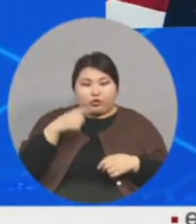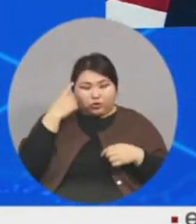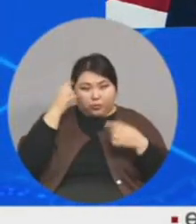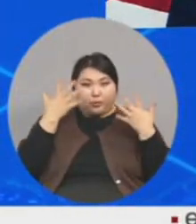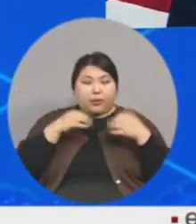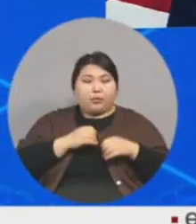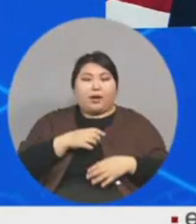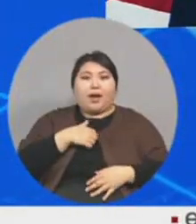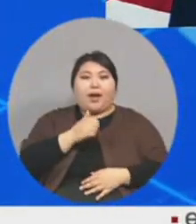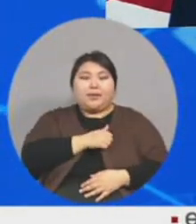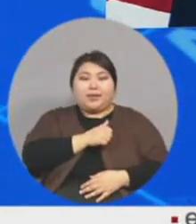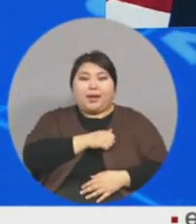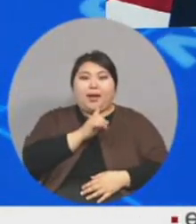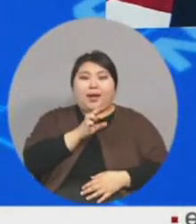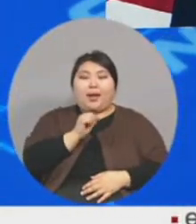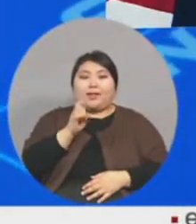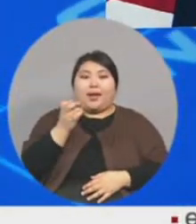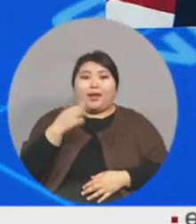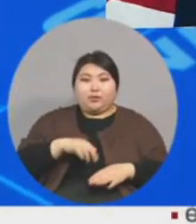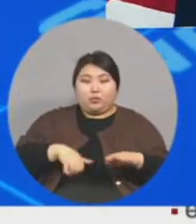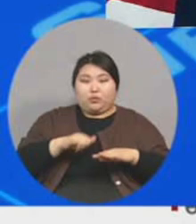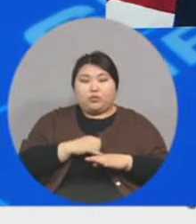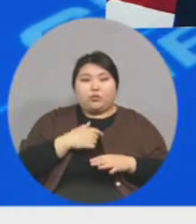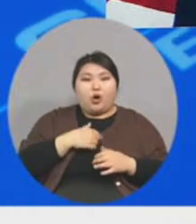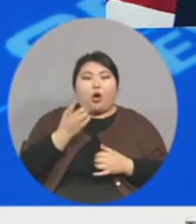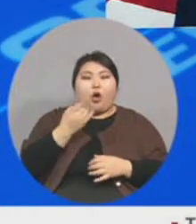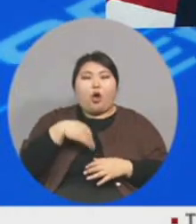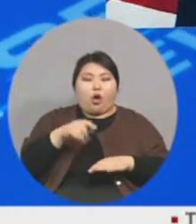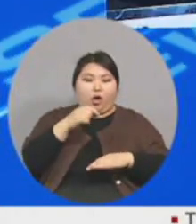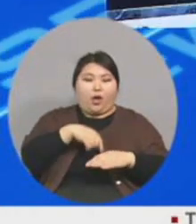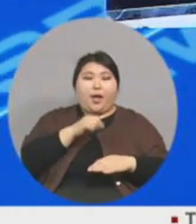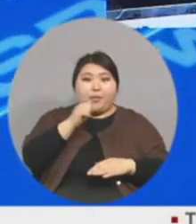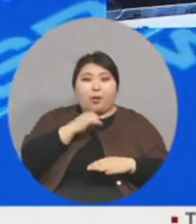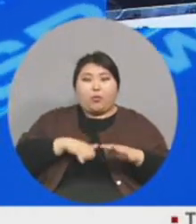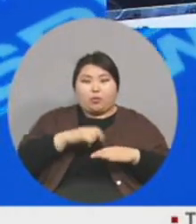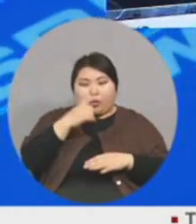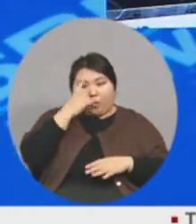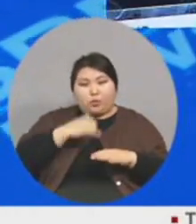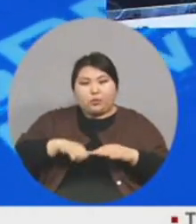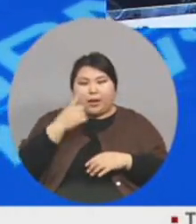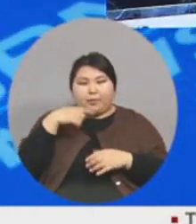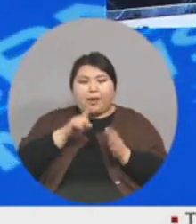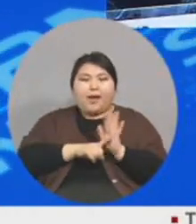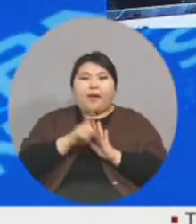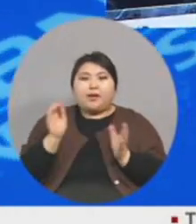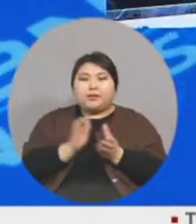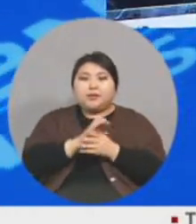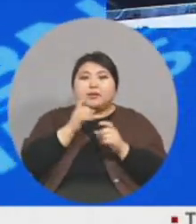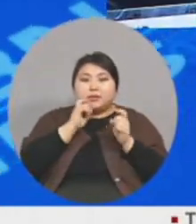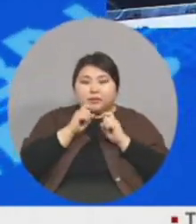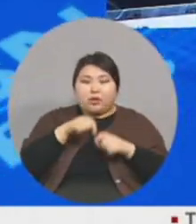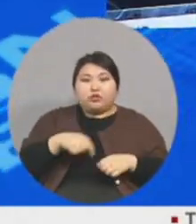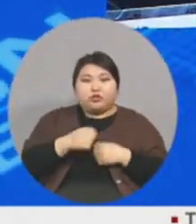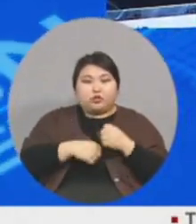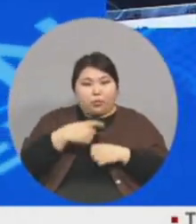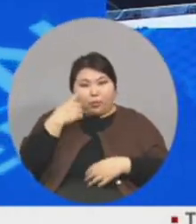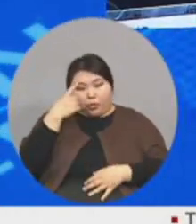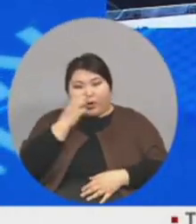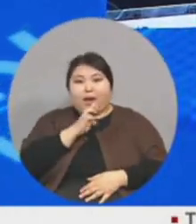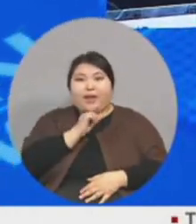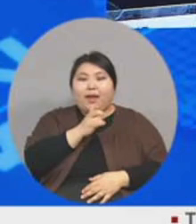байгуулагдлаа. Канада улс нь Хойд Америкийн орнуудаас Монгол улстай хамгийн анх дипломат харилцаа тогтоосон бөгөөд энэ жил Монгол-Канадын